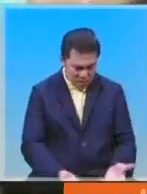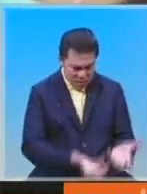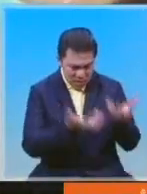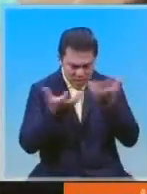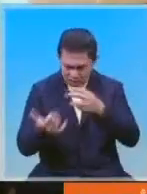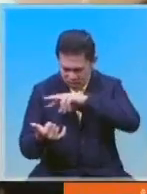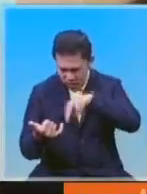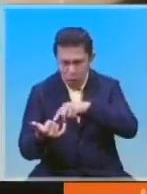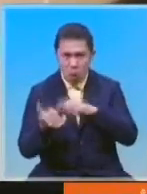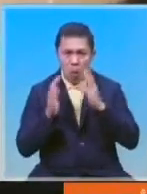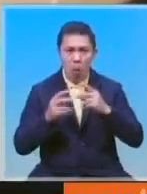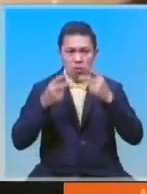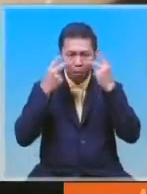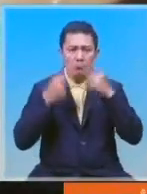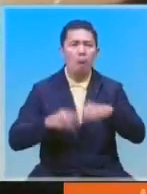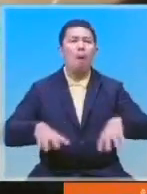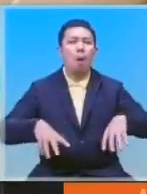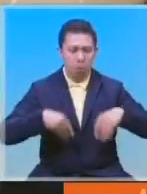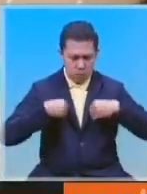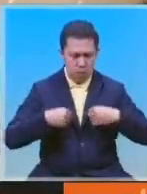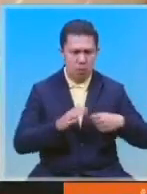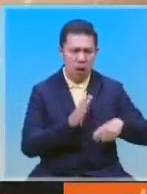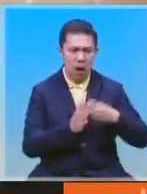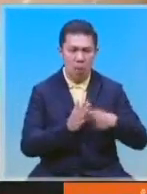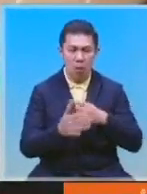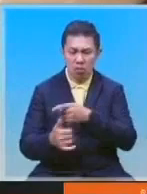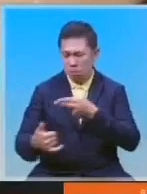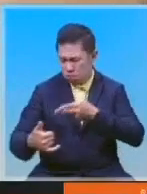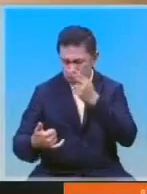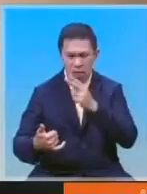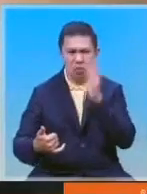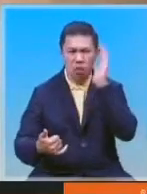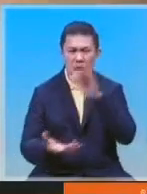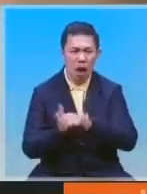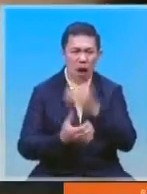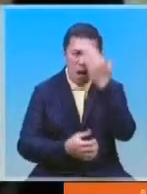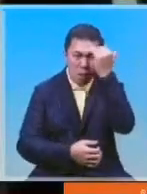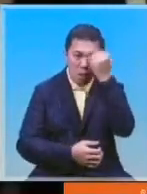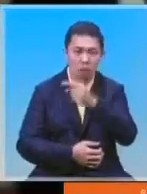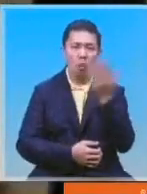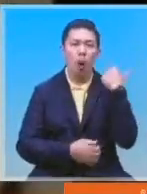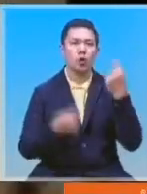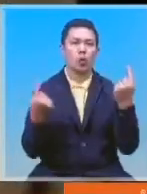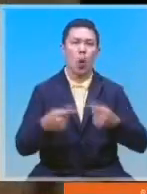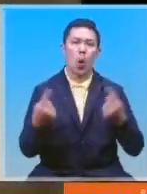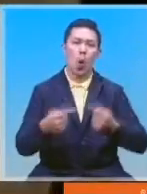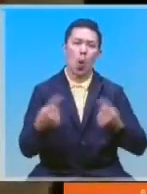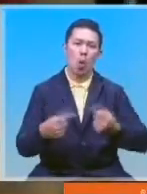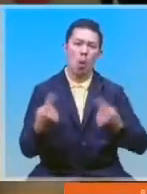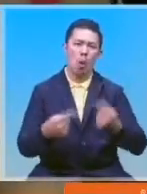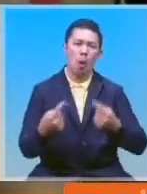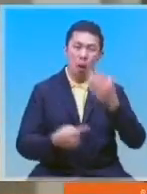เบื้องต้นผู้ต้องหารับสารภาพแล้วว่าสาเหตุที่ลงมือฆ่าสามีตัวเองไปเพราะว่ามีปากเสียงกันอย่างรุนแรง